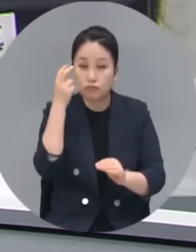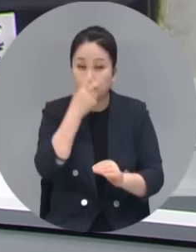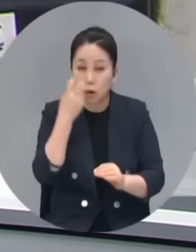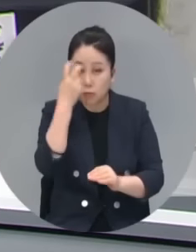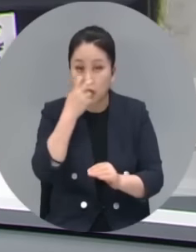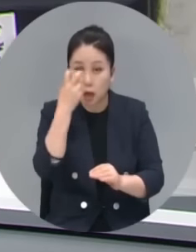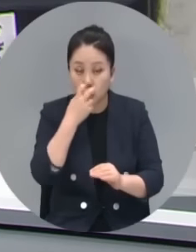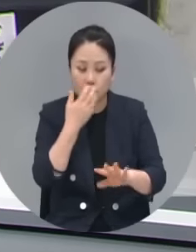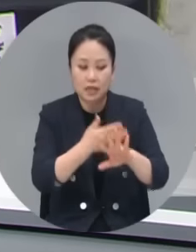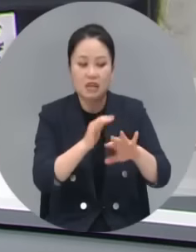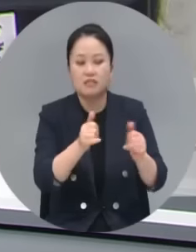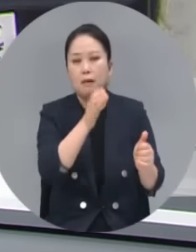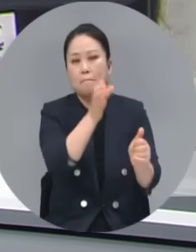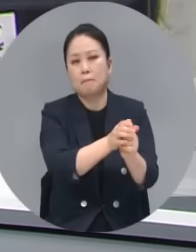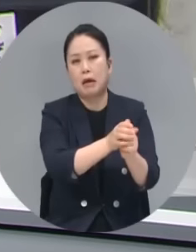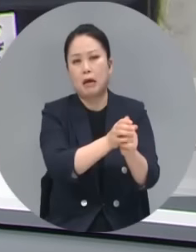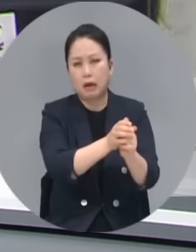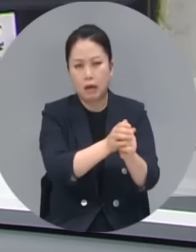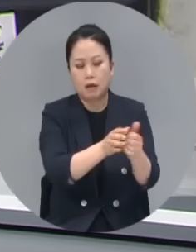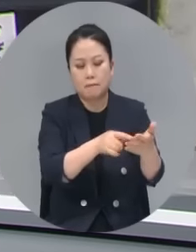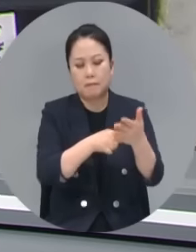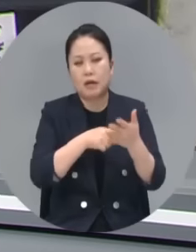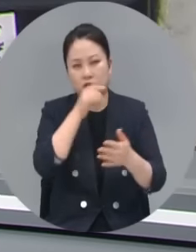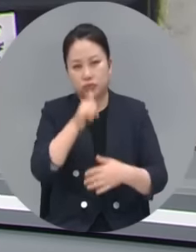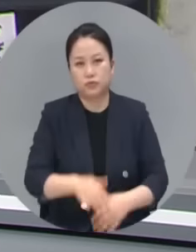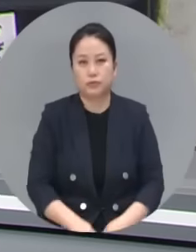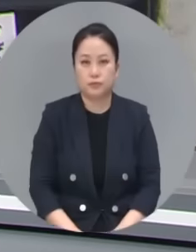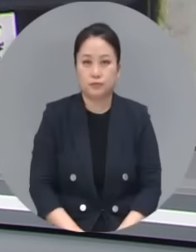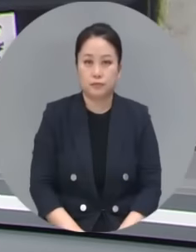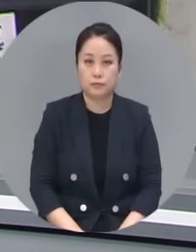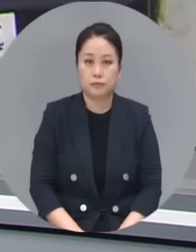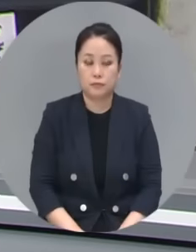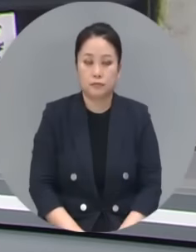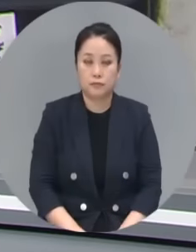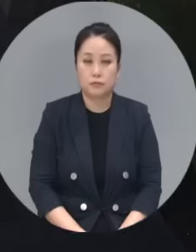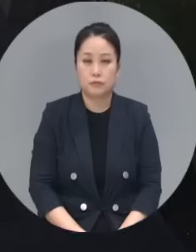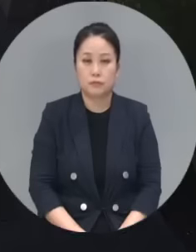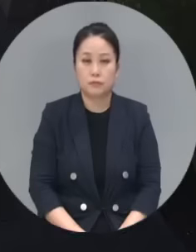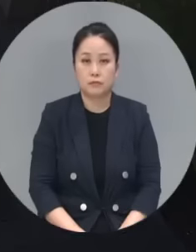것으로 드러났습니다. 김윤아 기자의 단독 보도입니다.